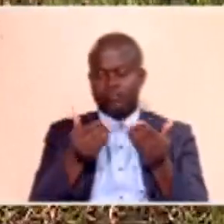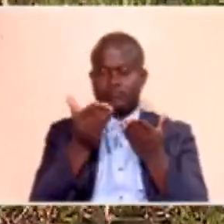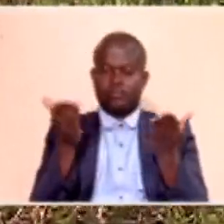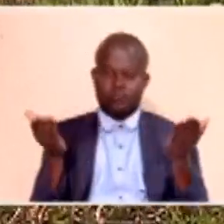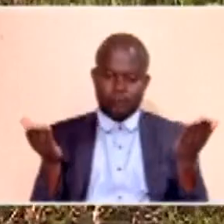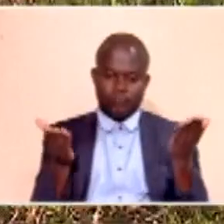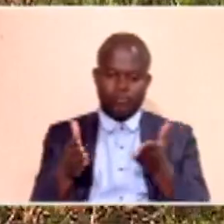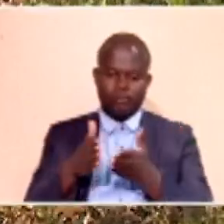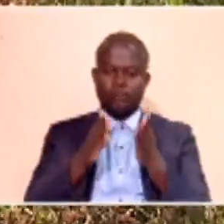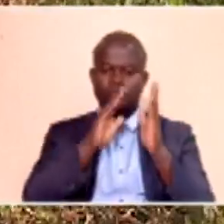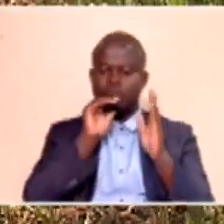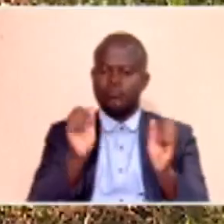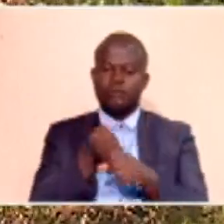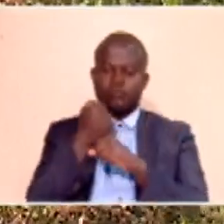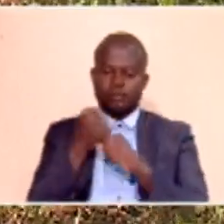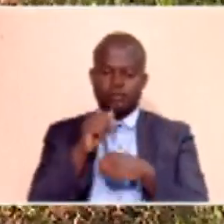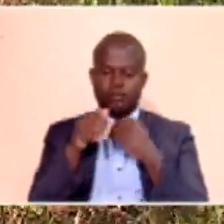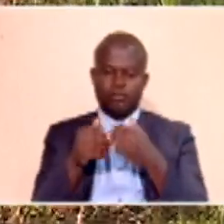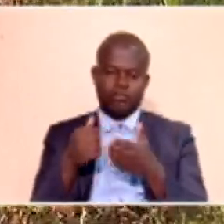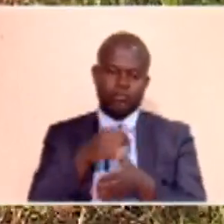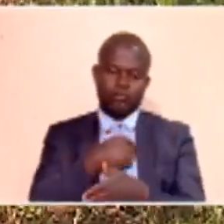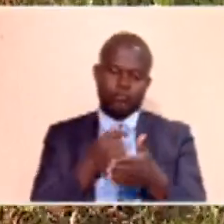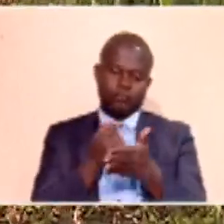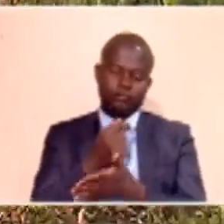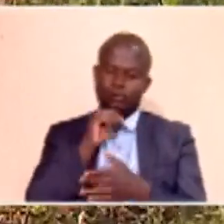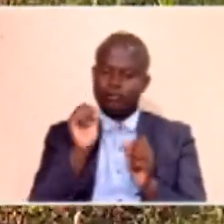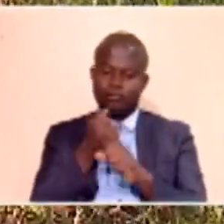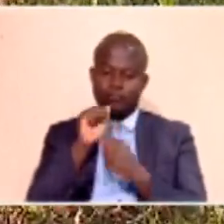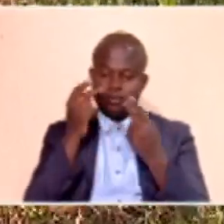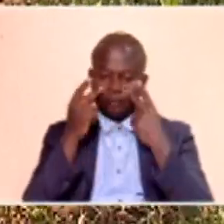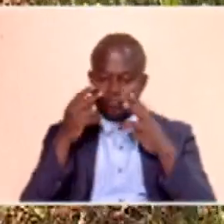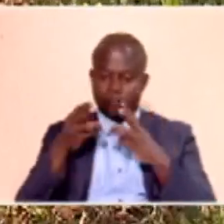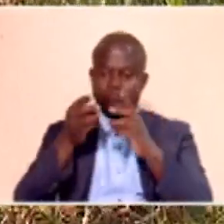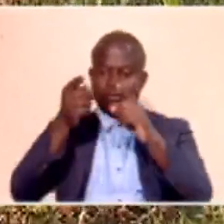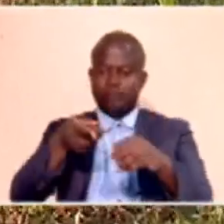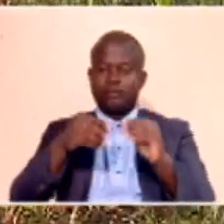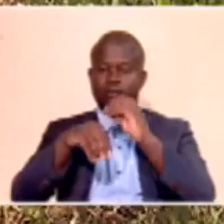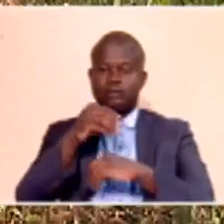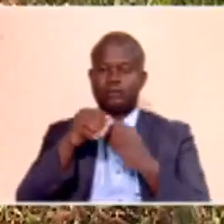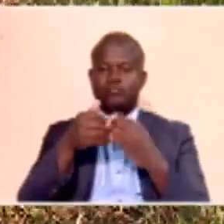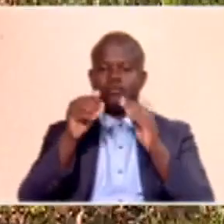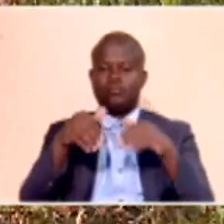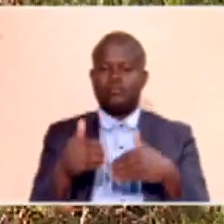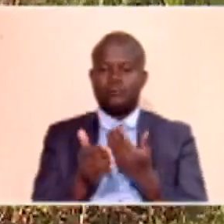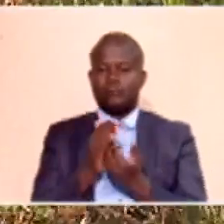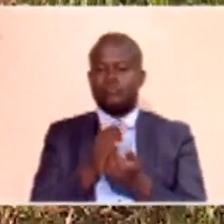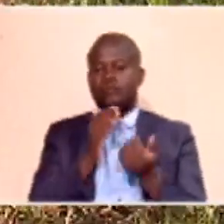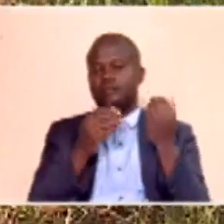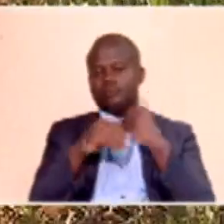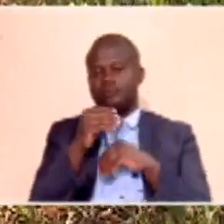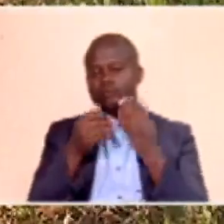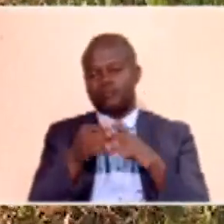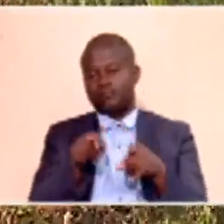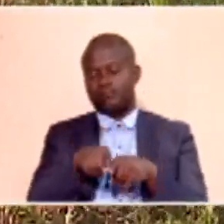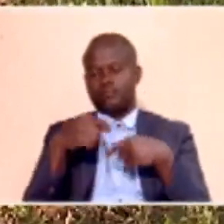uyu muhanda ntabwo ukiri nyabagendwa bituma abaturage batakibona uko bageza umusaruro wabo w'ubuhinzi n'ubworozi ku masoko